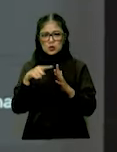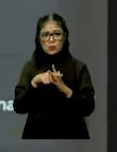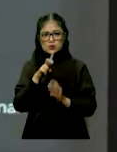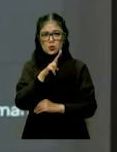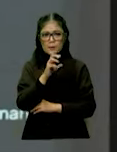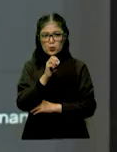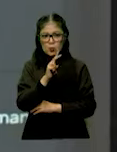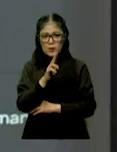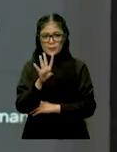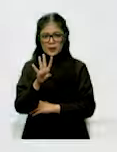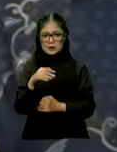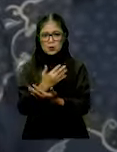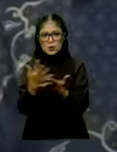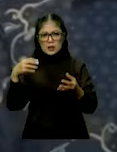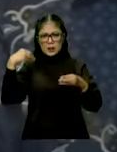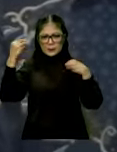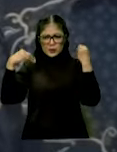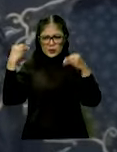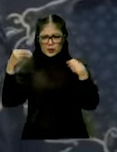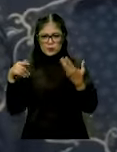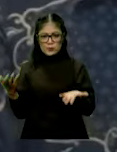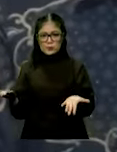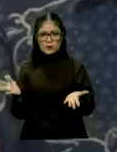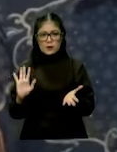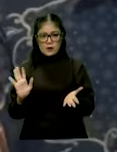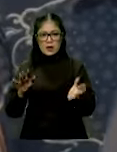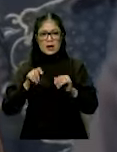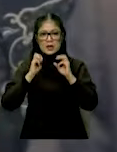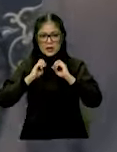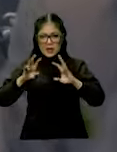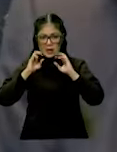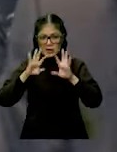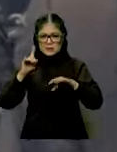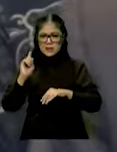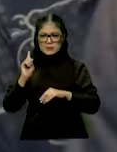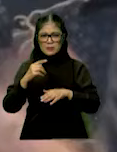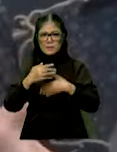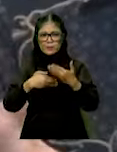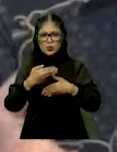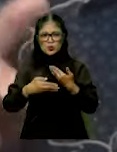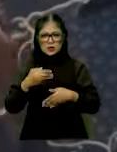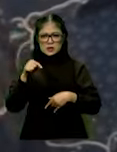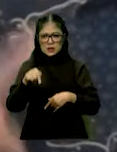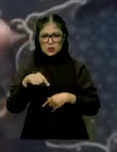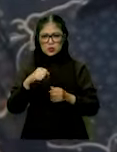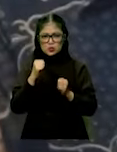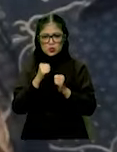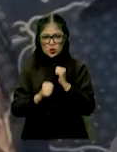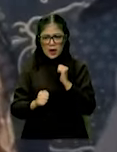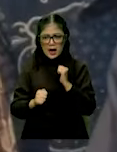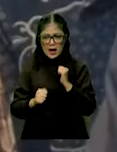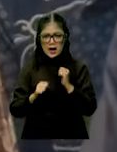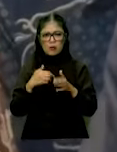di tengahyarakat membklarasi ini kar proses angan atau proses